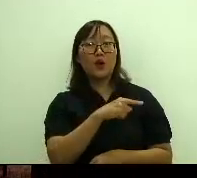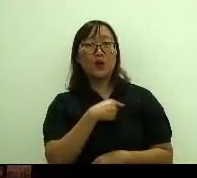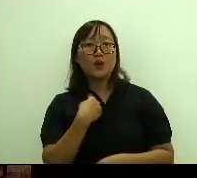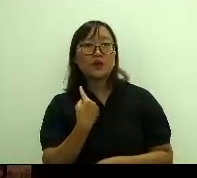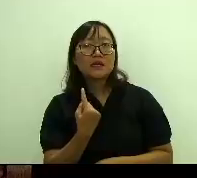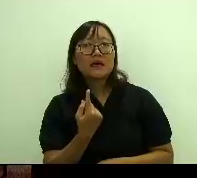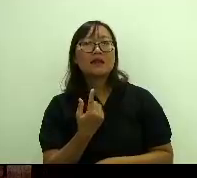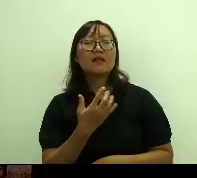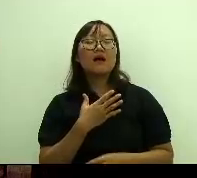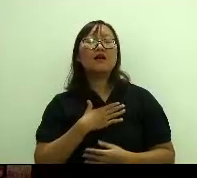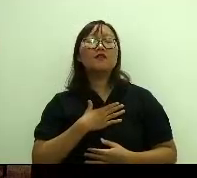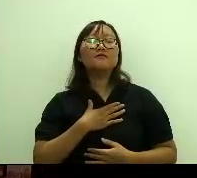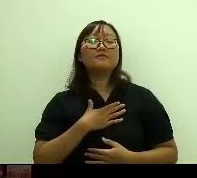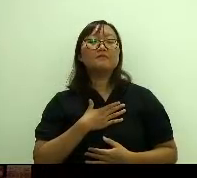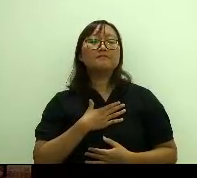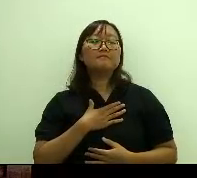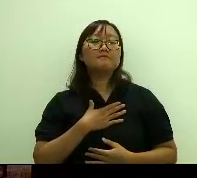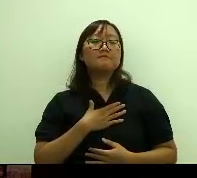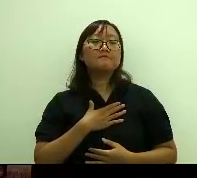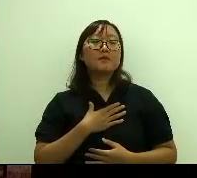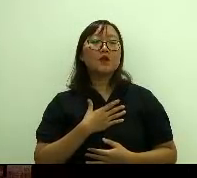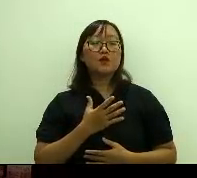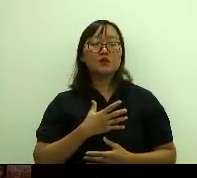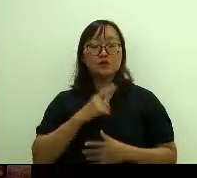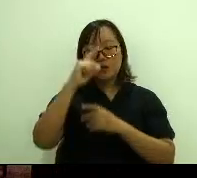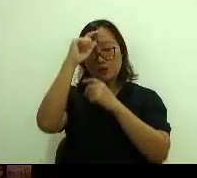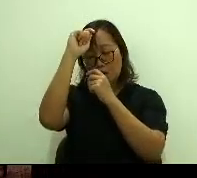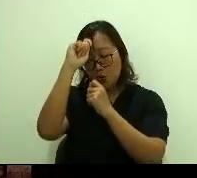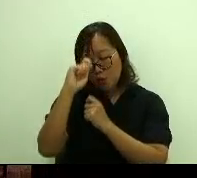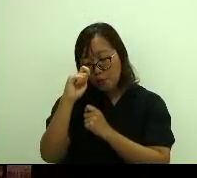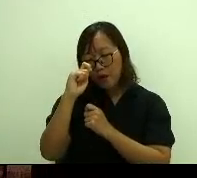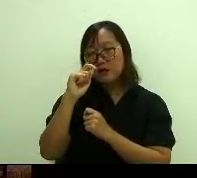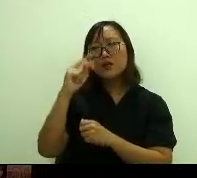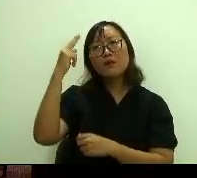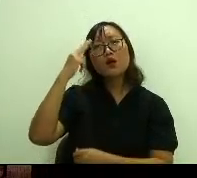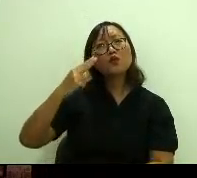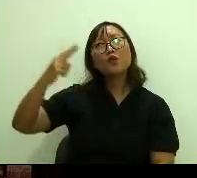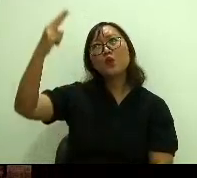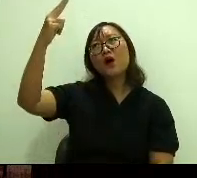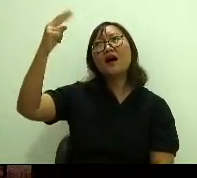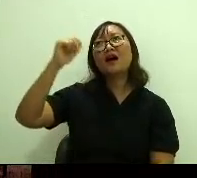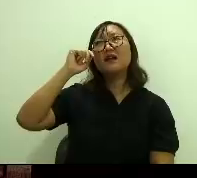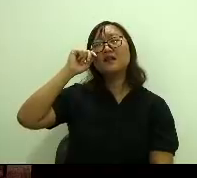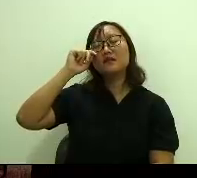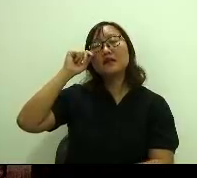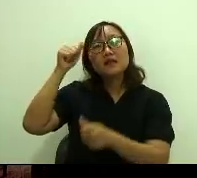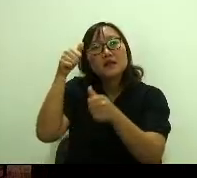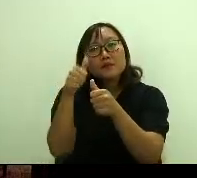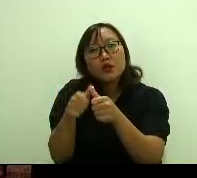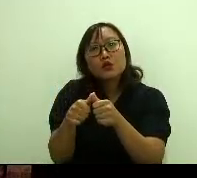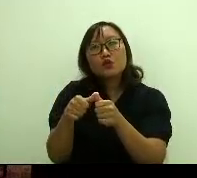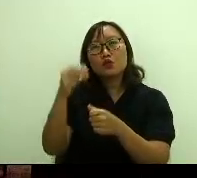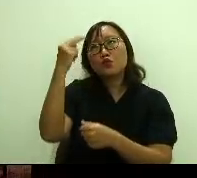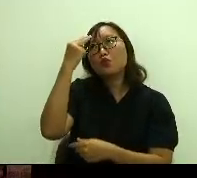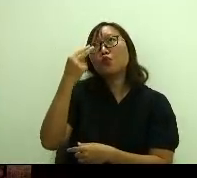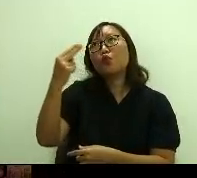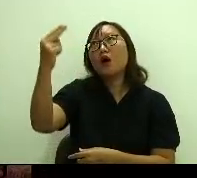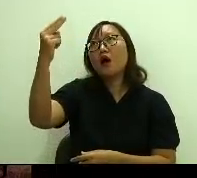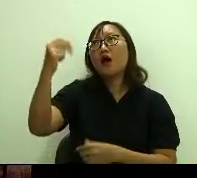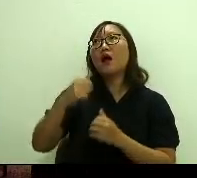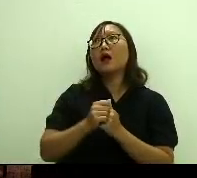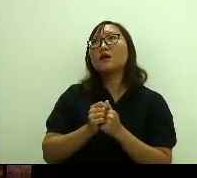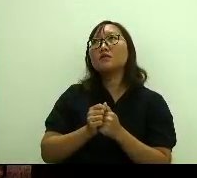pada emas atau kilau dunia ini, seperti yang dikatakan dalam kitab Mazmur tadi, itu akan membebani